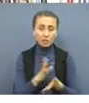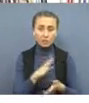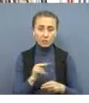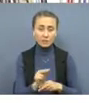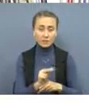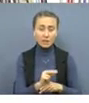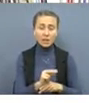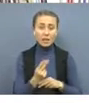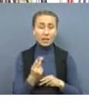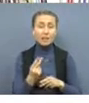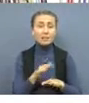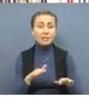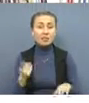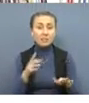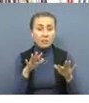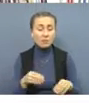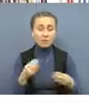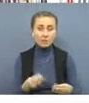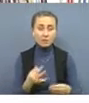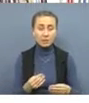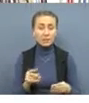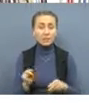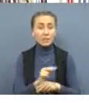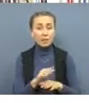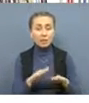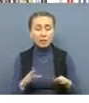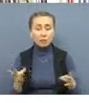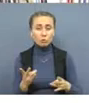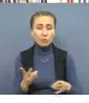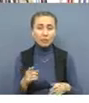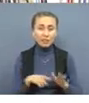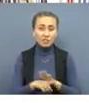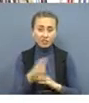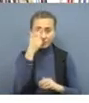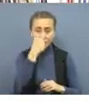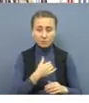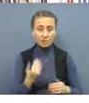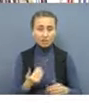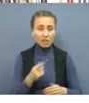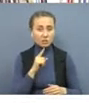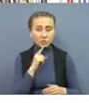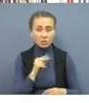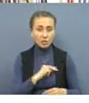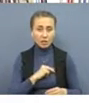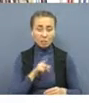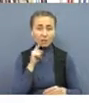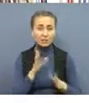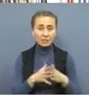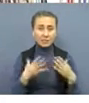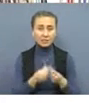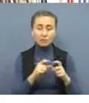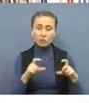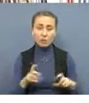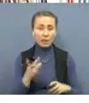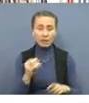детей. Естественно, чтобы достойно воспитать ребятишек, родителям нужно начать с себя. Сейчас сложно работать с молодыми семьями в школах, не говоря